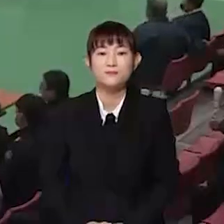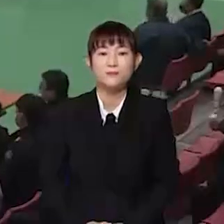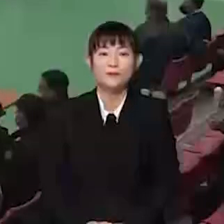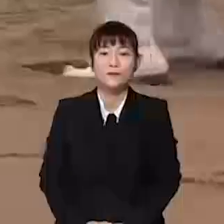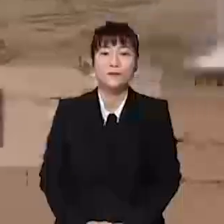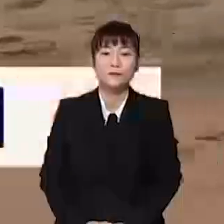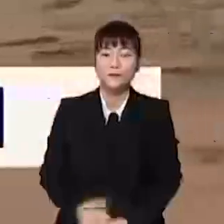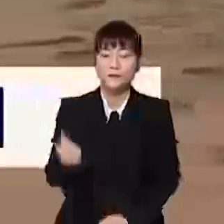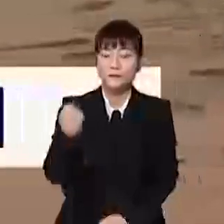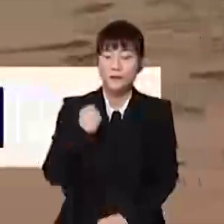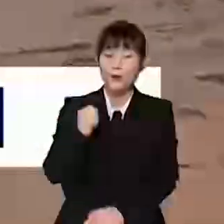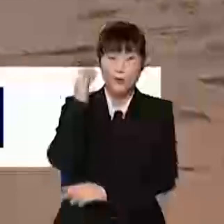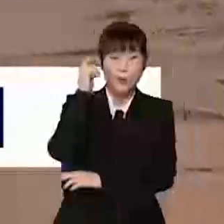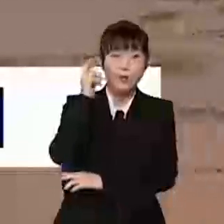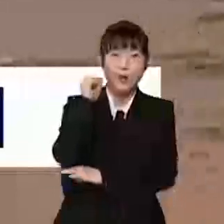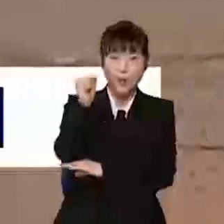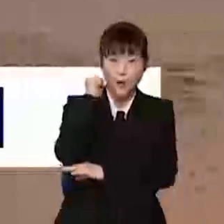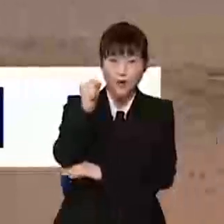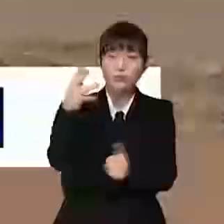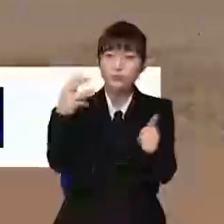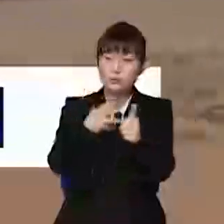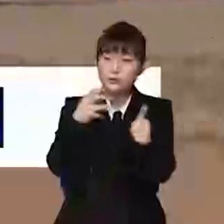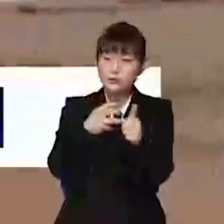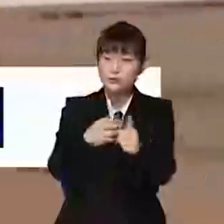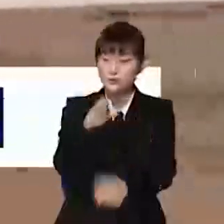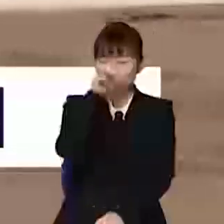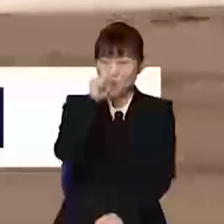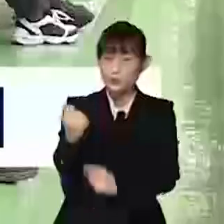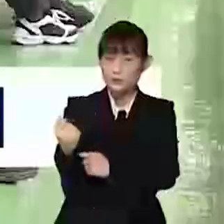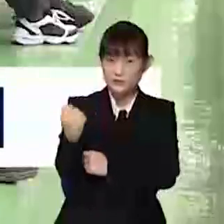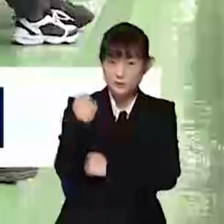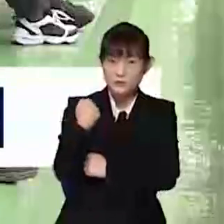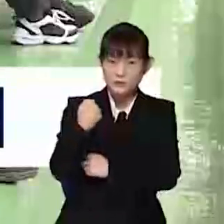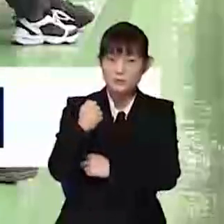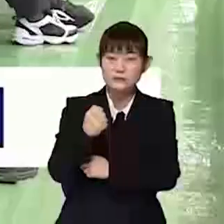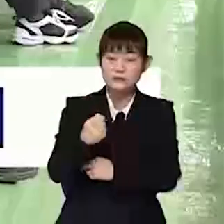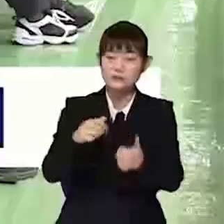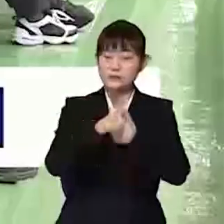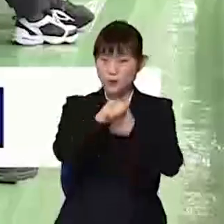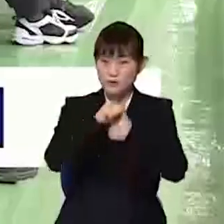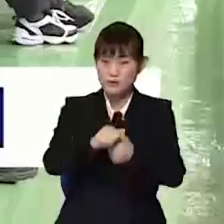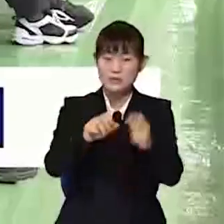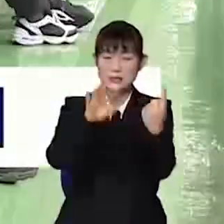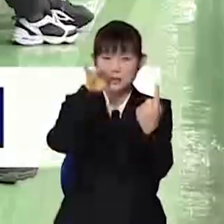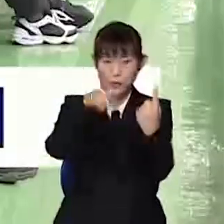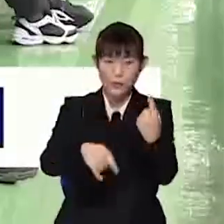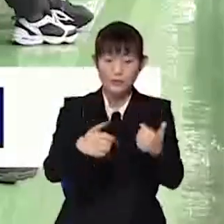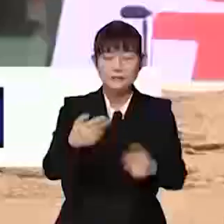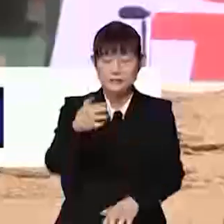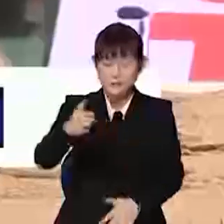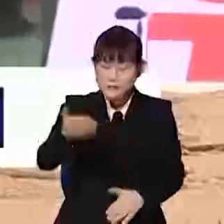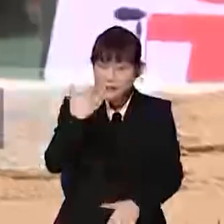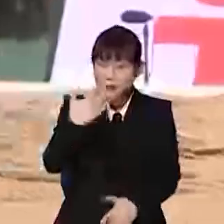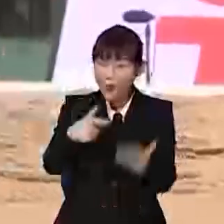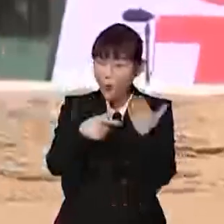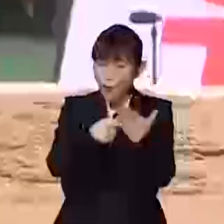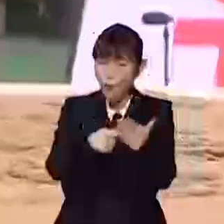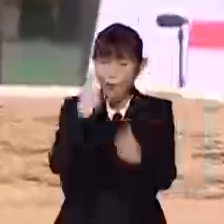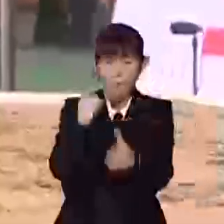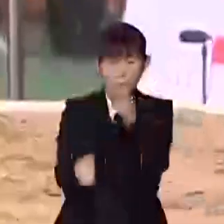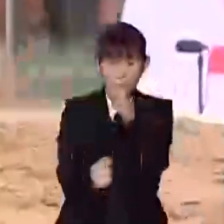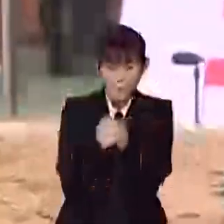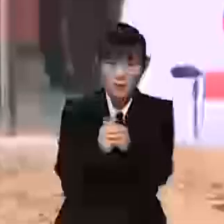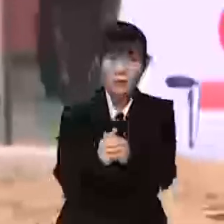기해고장 영암군은 좋은 기운을 상품으로 하는 천하장사 식사 데이트권이란 이색 답례품을 내놓았습니다.